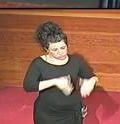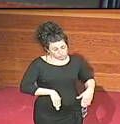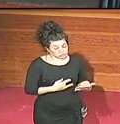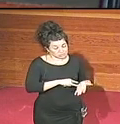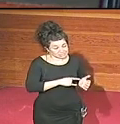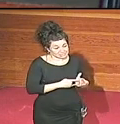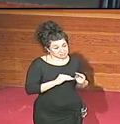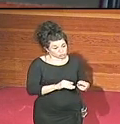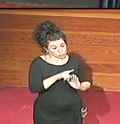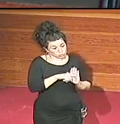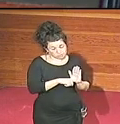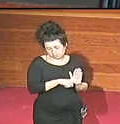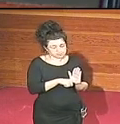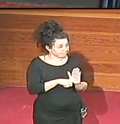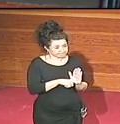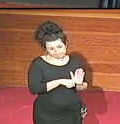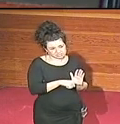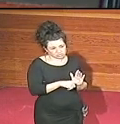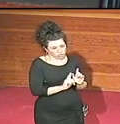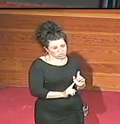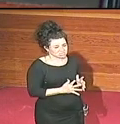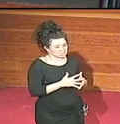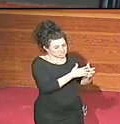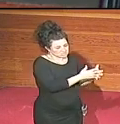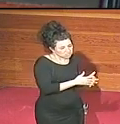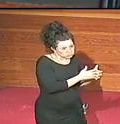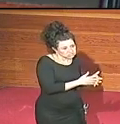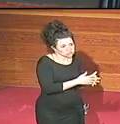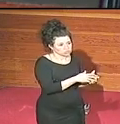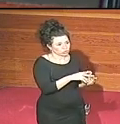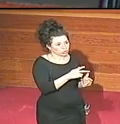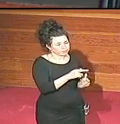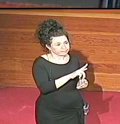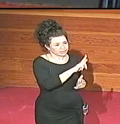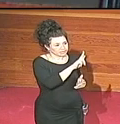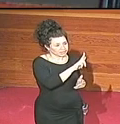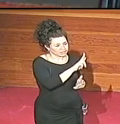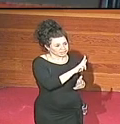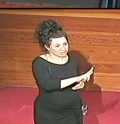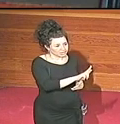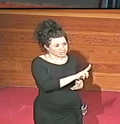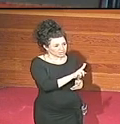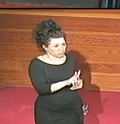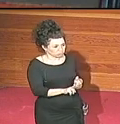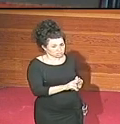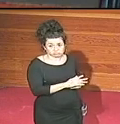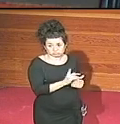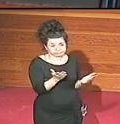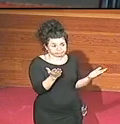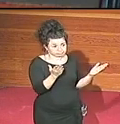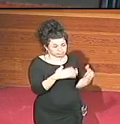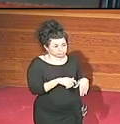baldintzak ba, ez dira, ez, estatu batuetan edo erresuma batuan daudenak, ez, baita ere, hor kontu kultural bat ere